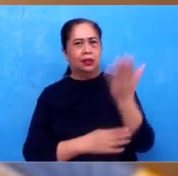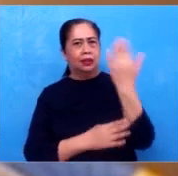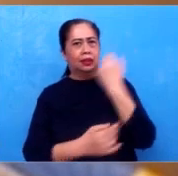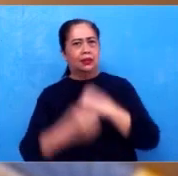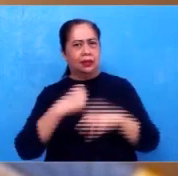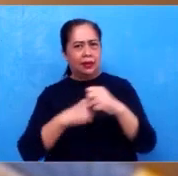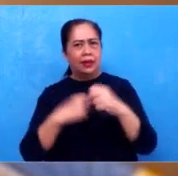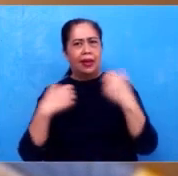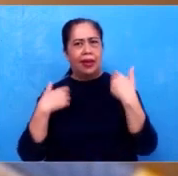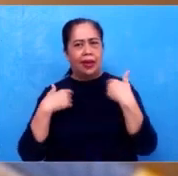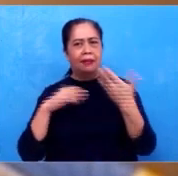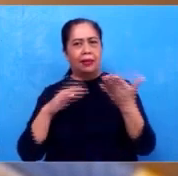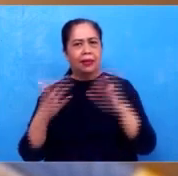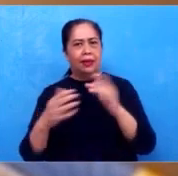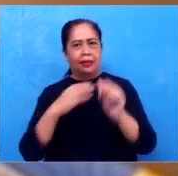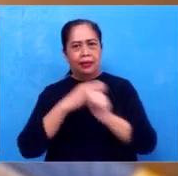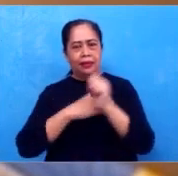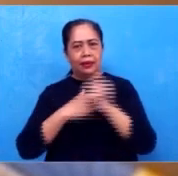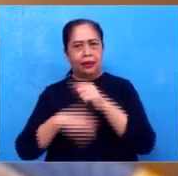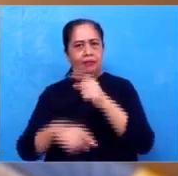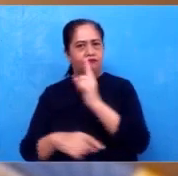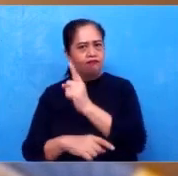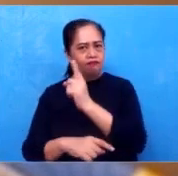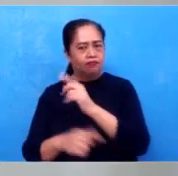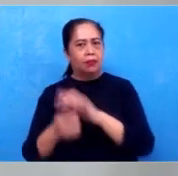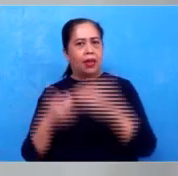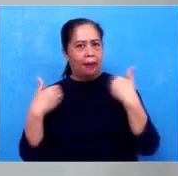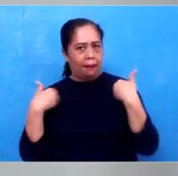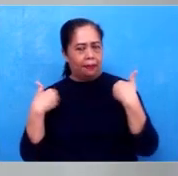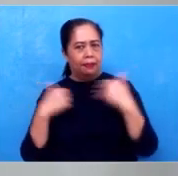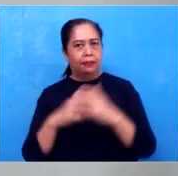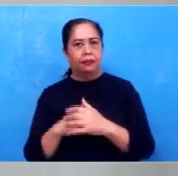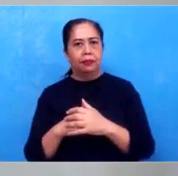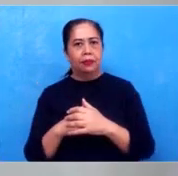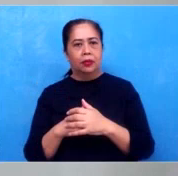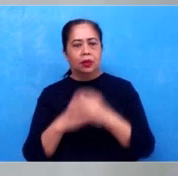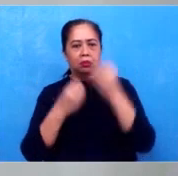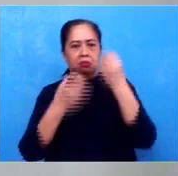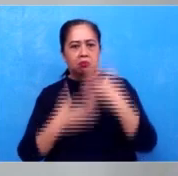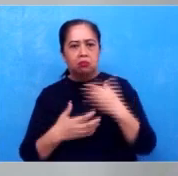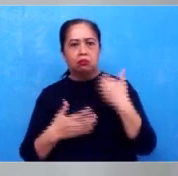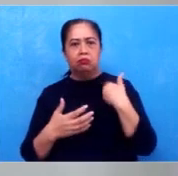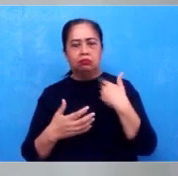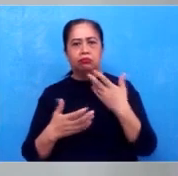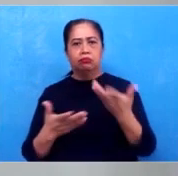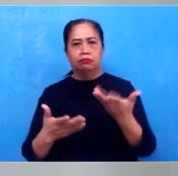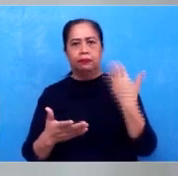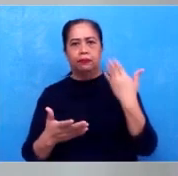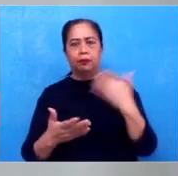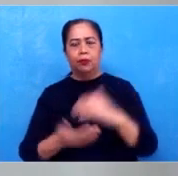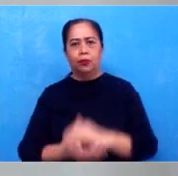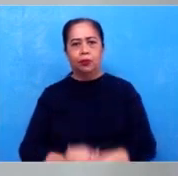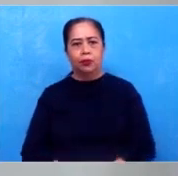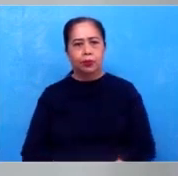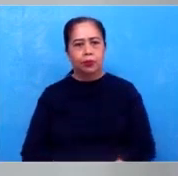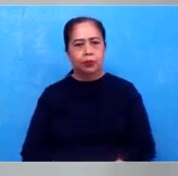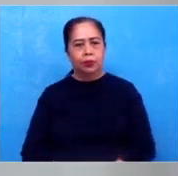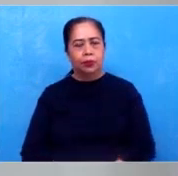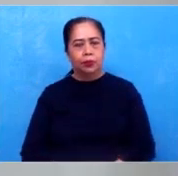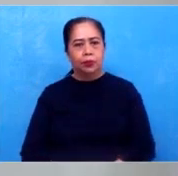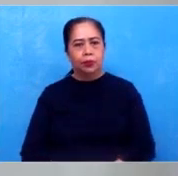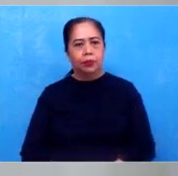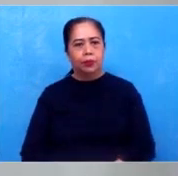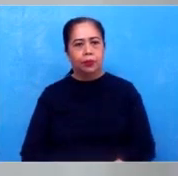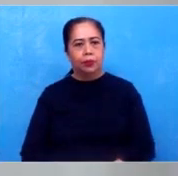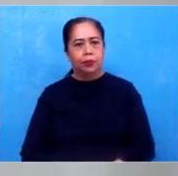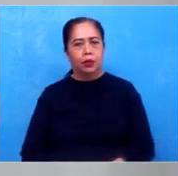death threat si Angeles. Lumalapit yan sa akin. Anytime now and then na may nagtitext o tumatawag sa